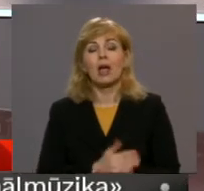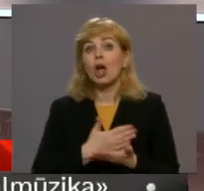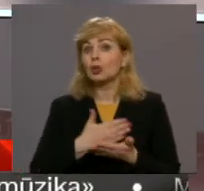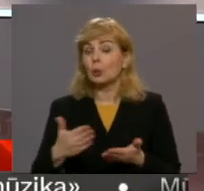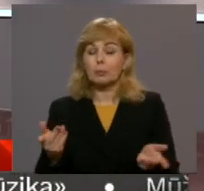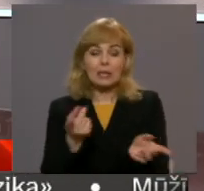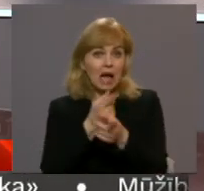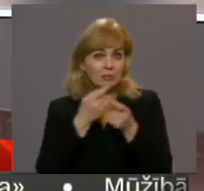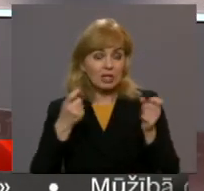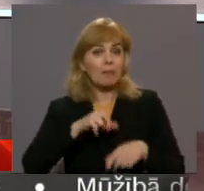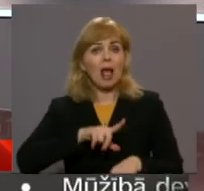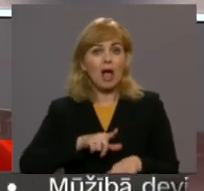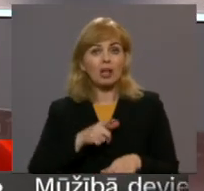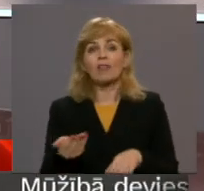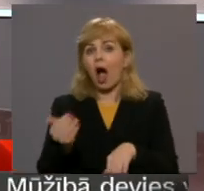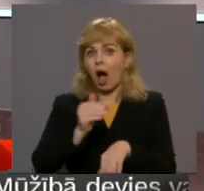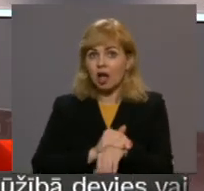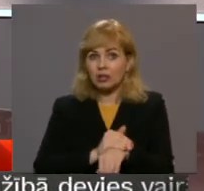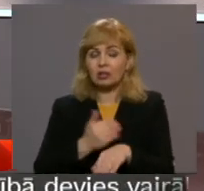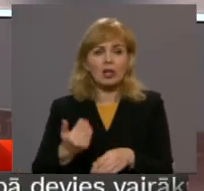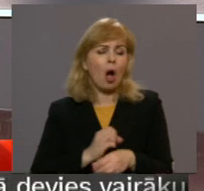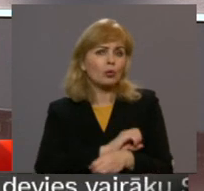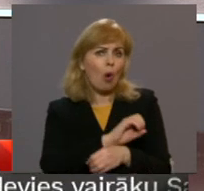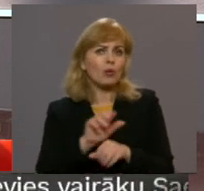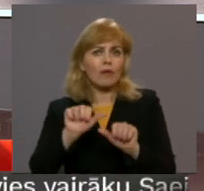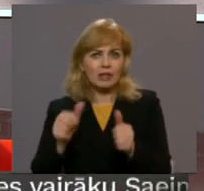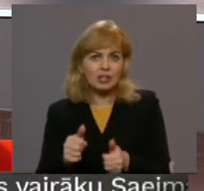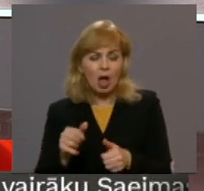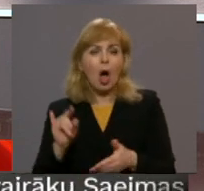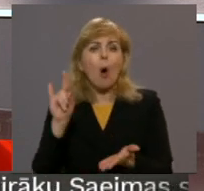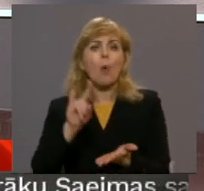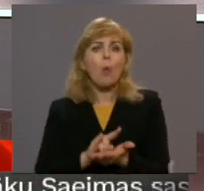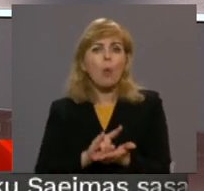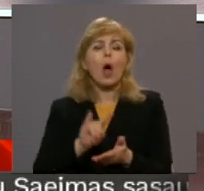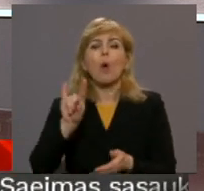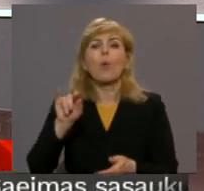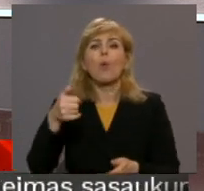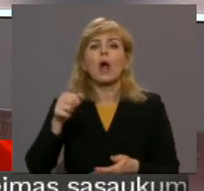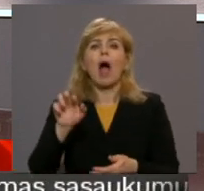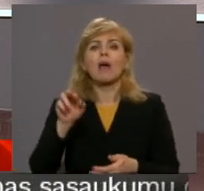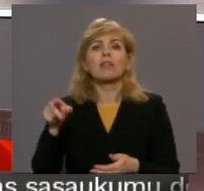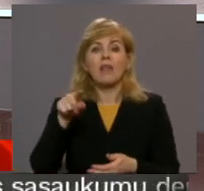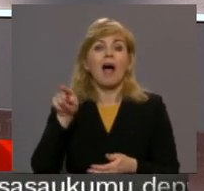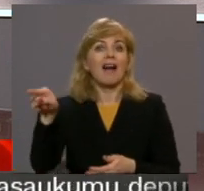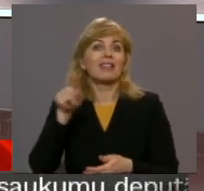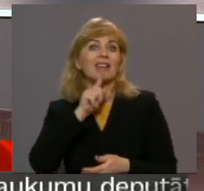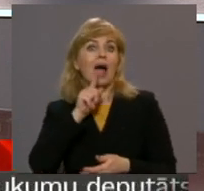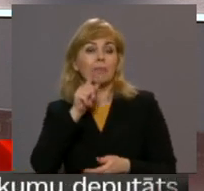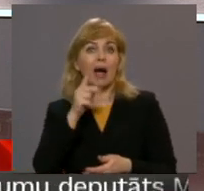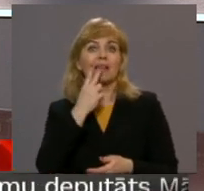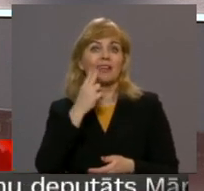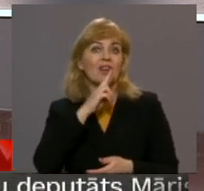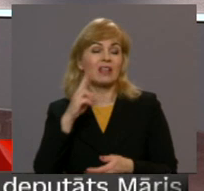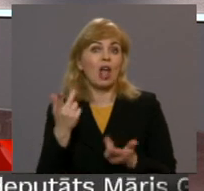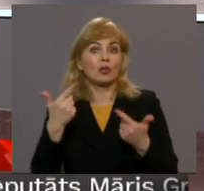Turpinām ziņas. Latvijā atklāts jauns koronavīrusa paveids – Ugandas. Tas atrasts Liepājā. Divu nedēļu laikā